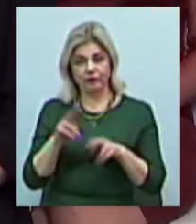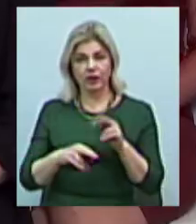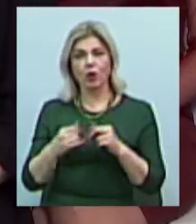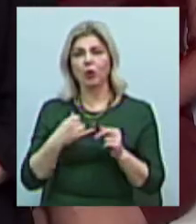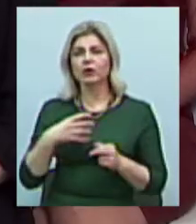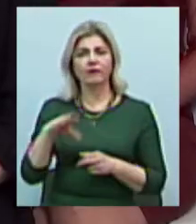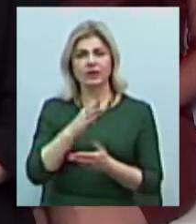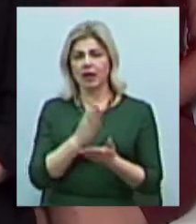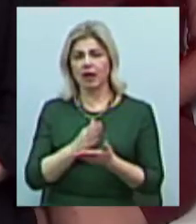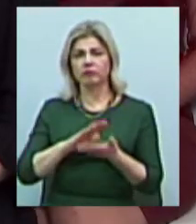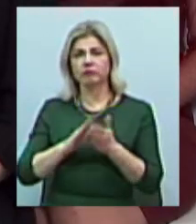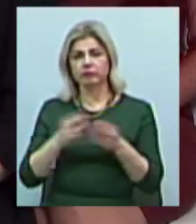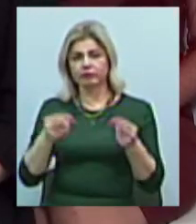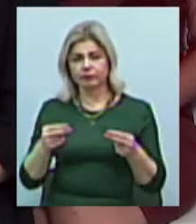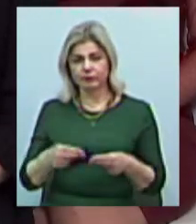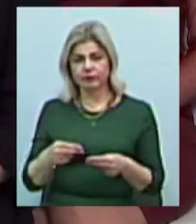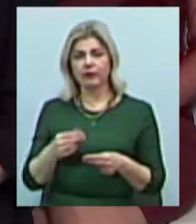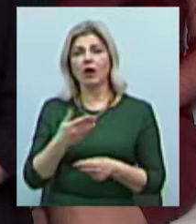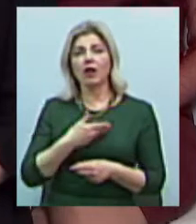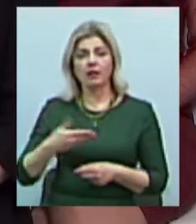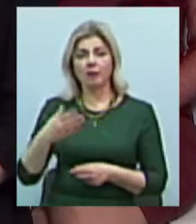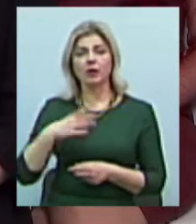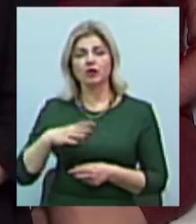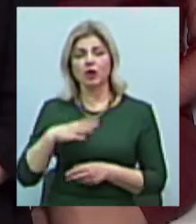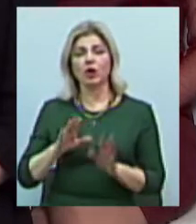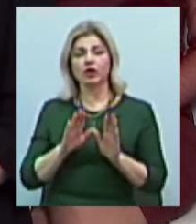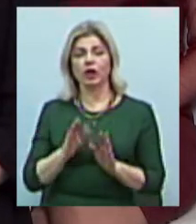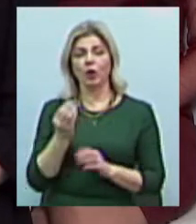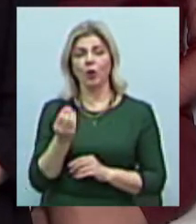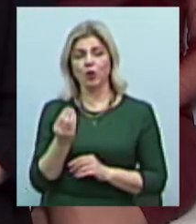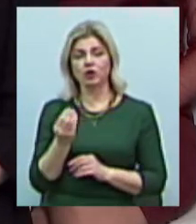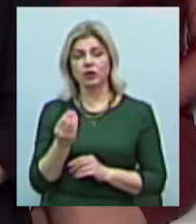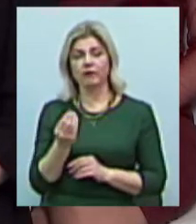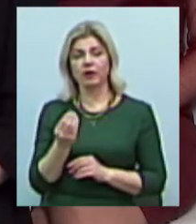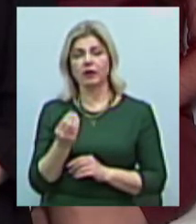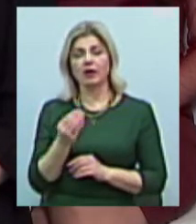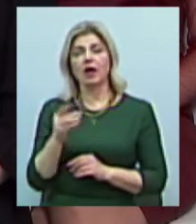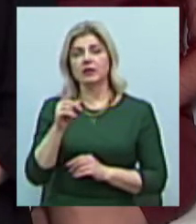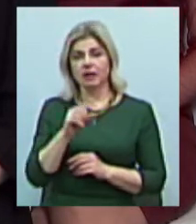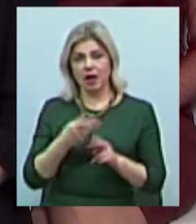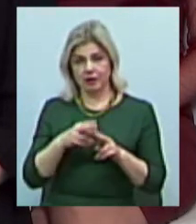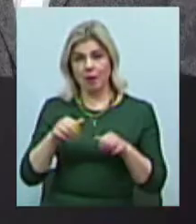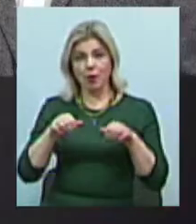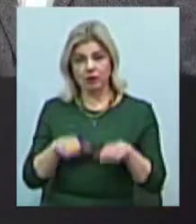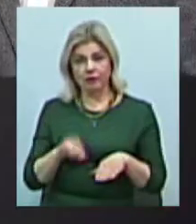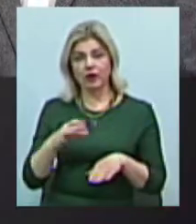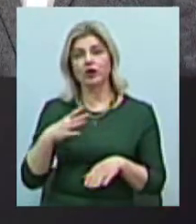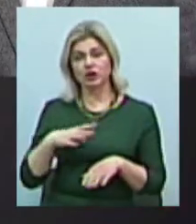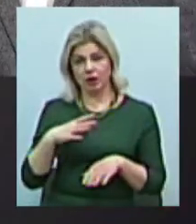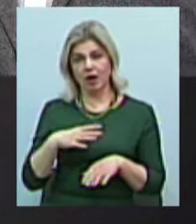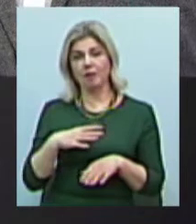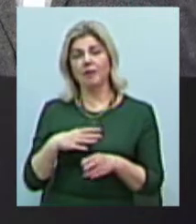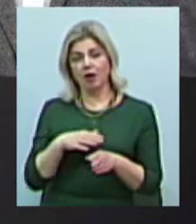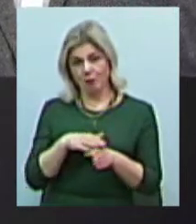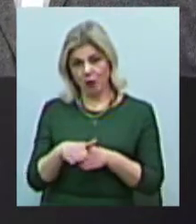заключені договори, тобто ми чекаємо тільки коштів вже закріплених в постанові і чекаємо гарної погоди.